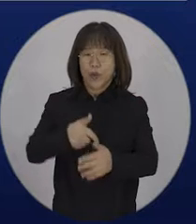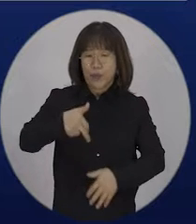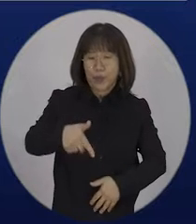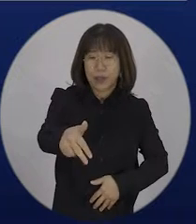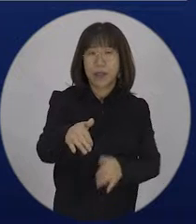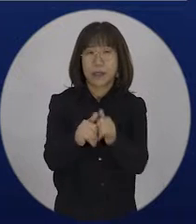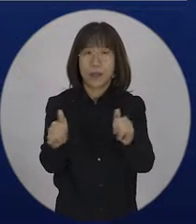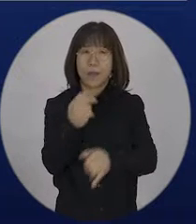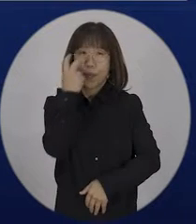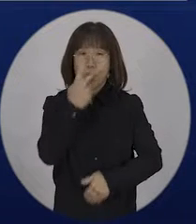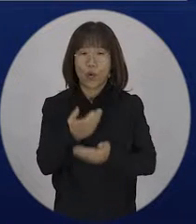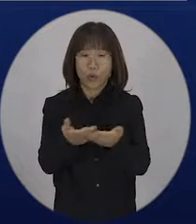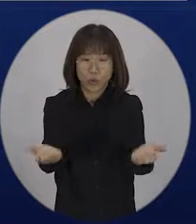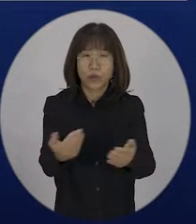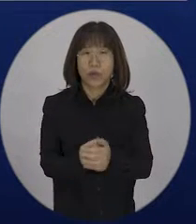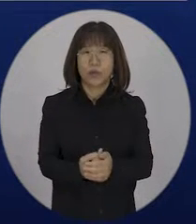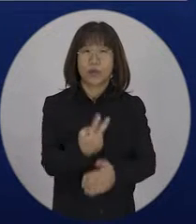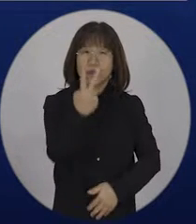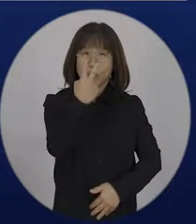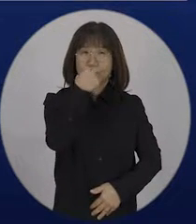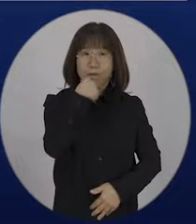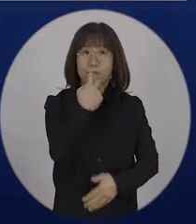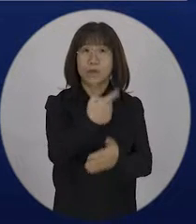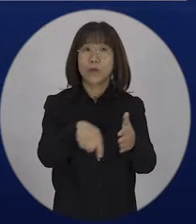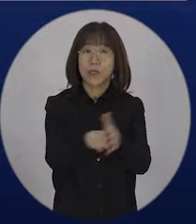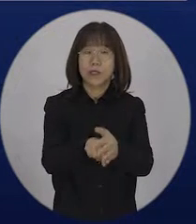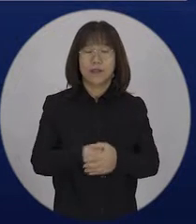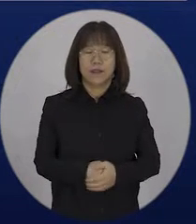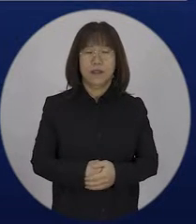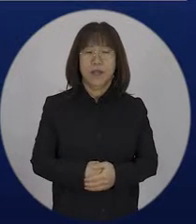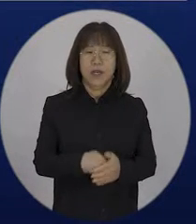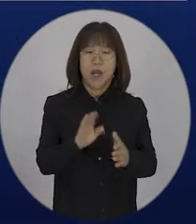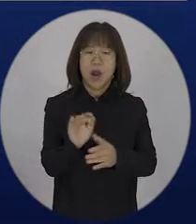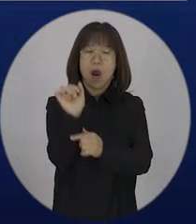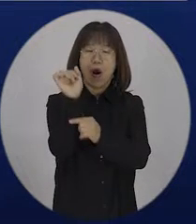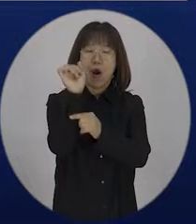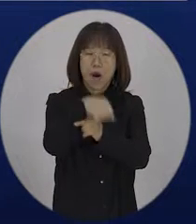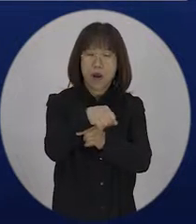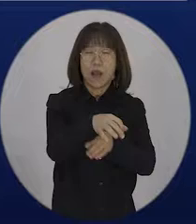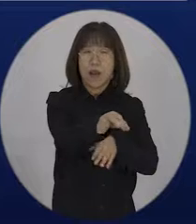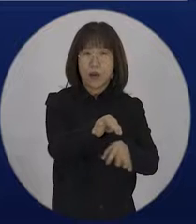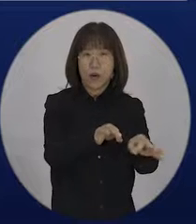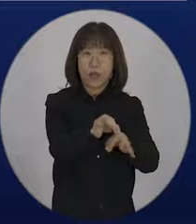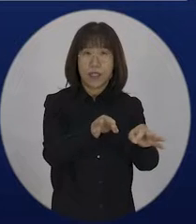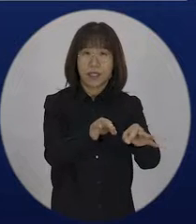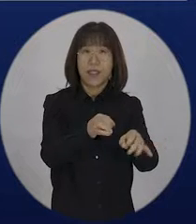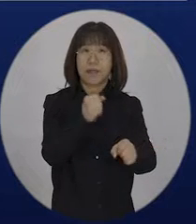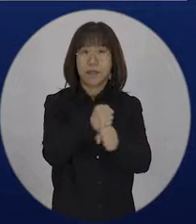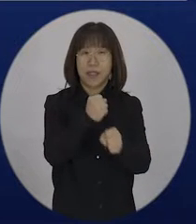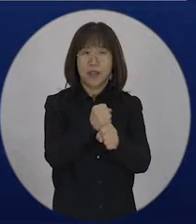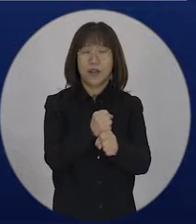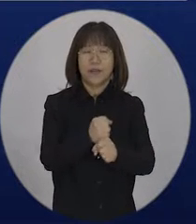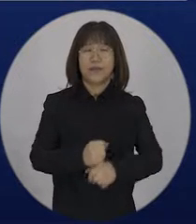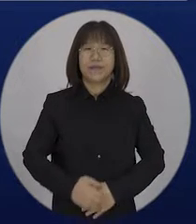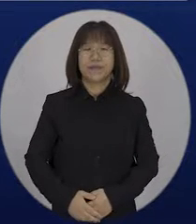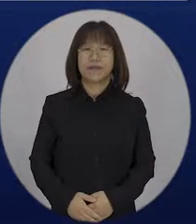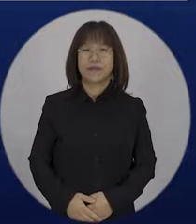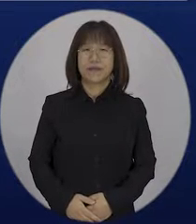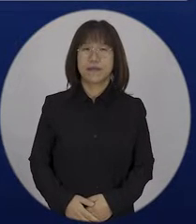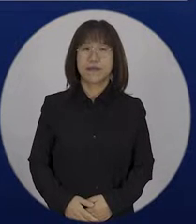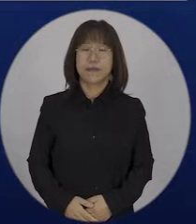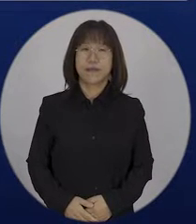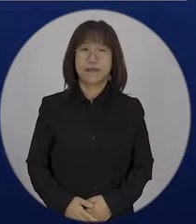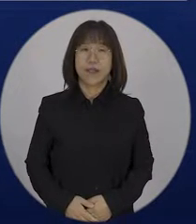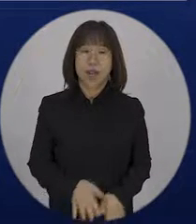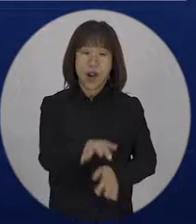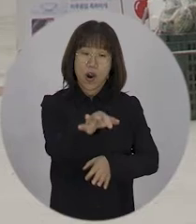확보하기 위해 등촌로 화곡남부시장 1대 85미터 구간에 허가제 거리 가게를 조성하고 시범운영에